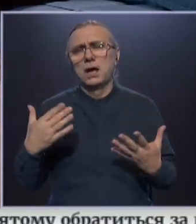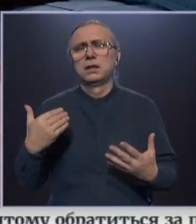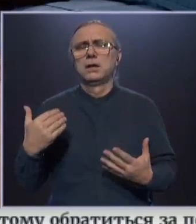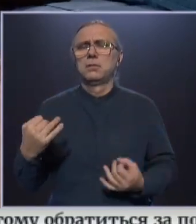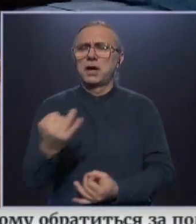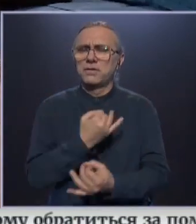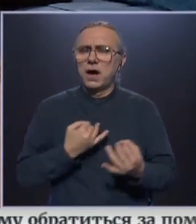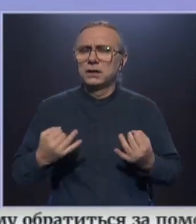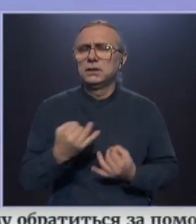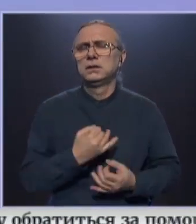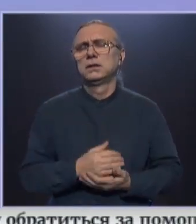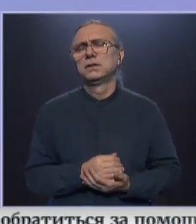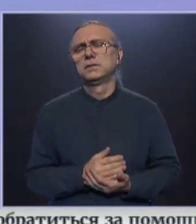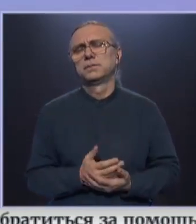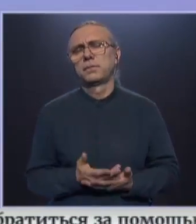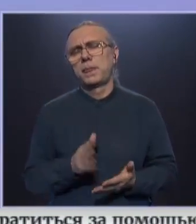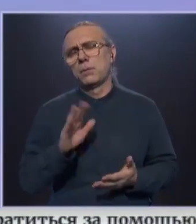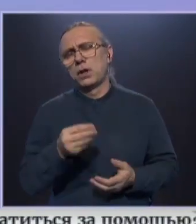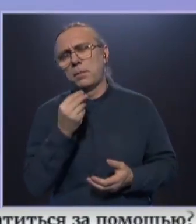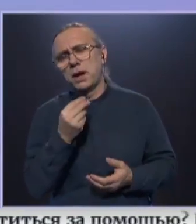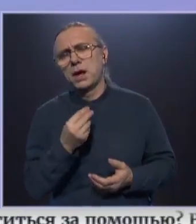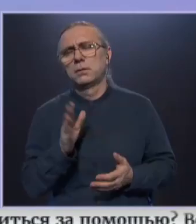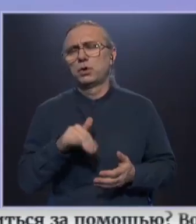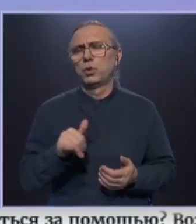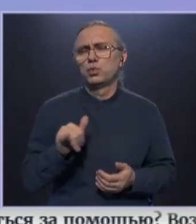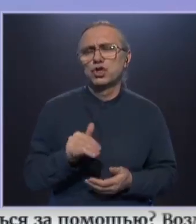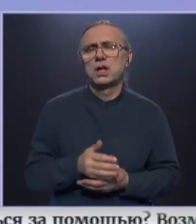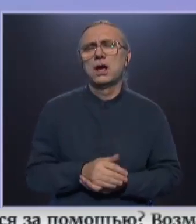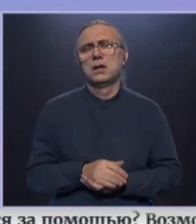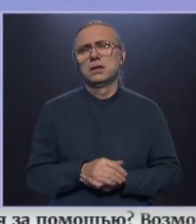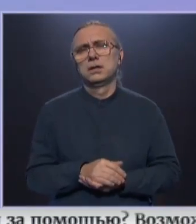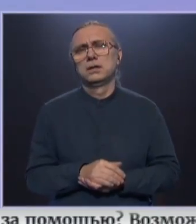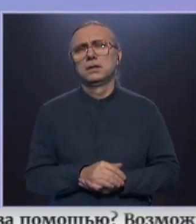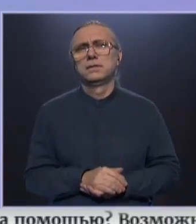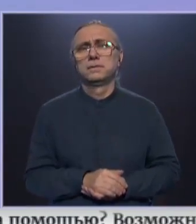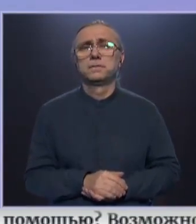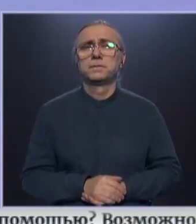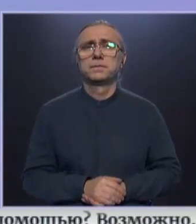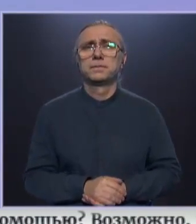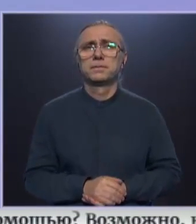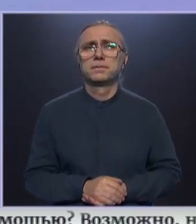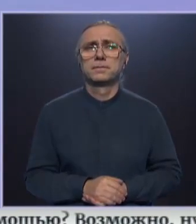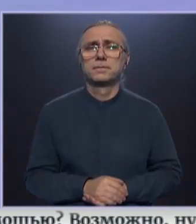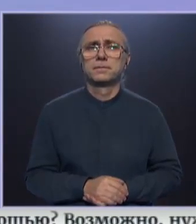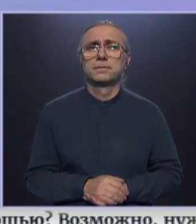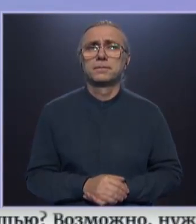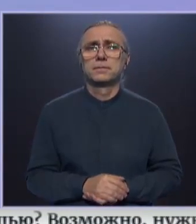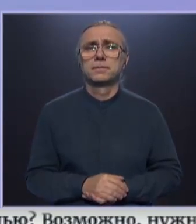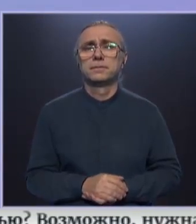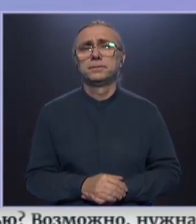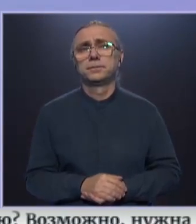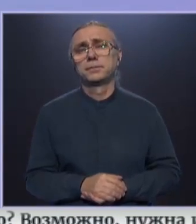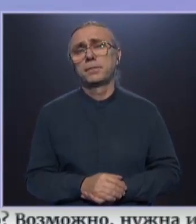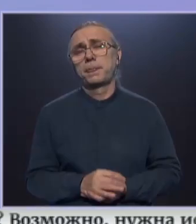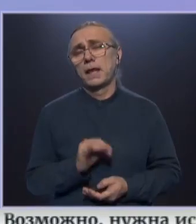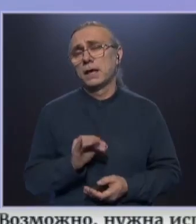После обеда или после ужина, как это положено к мужчине, да, с просьбой. Важное стратегическое замечание. Да, подъезжать. Вот,